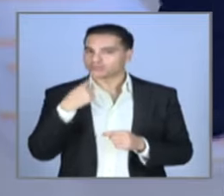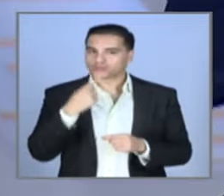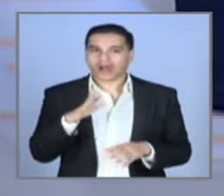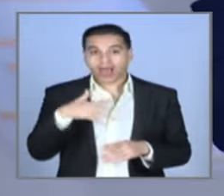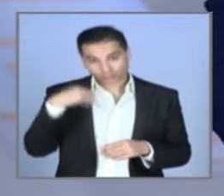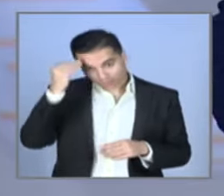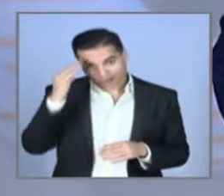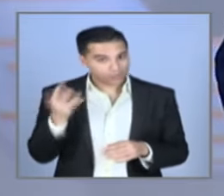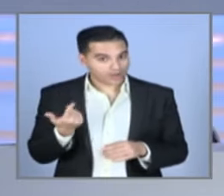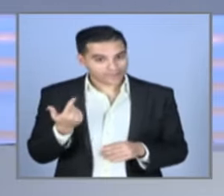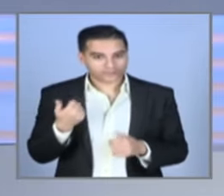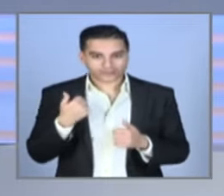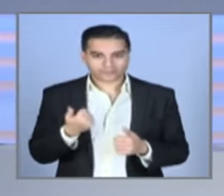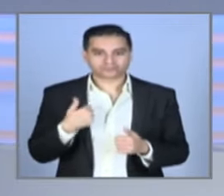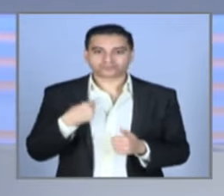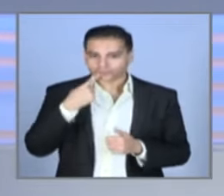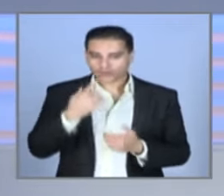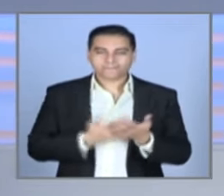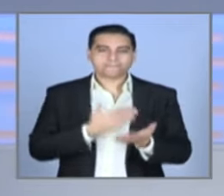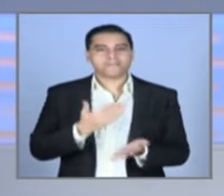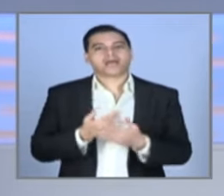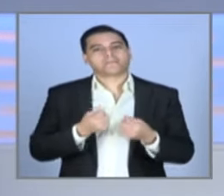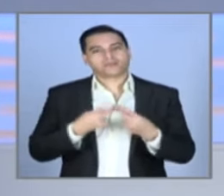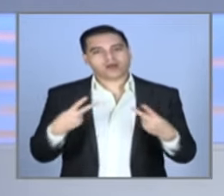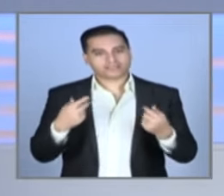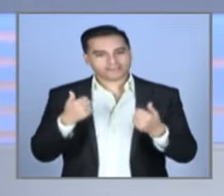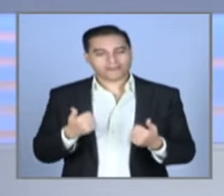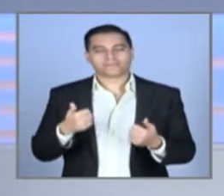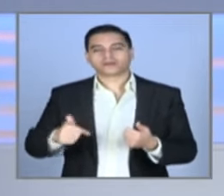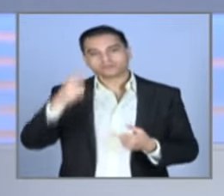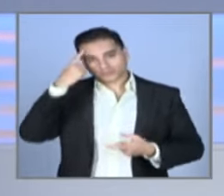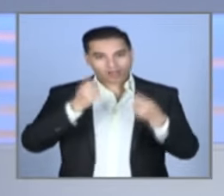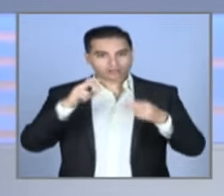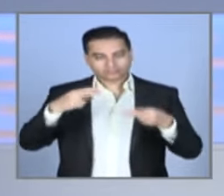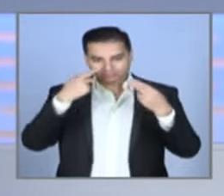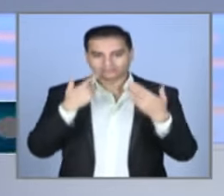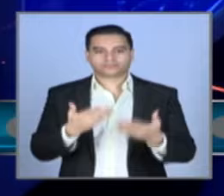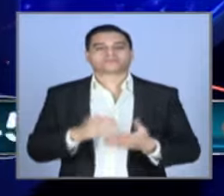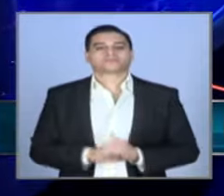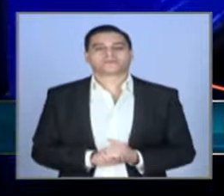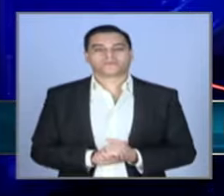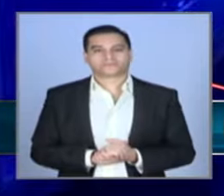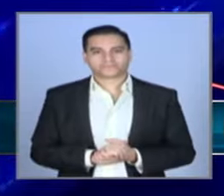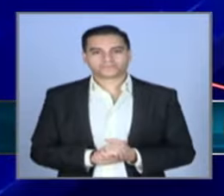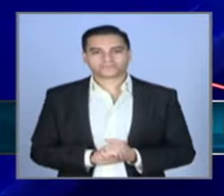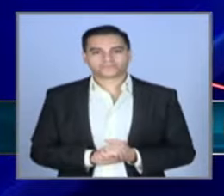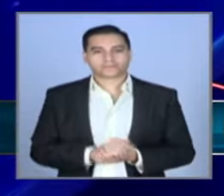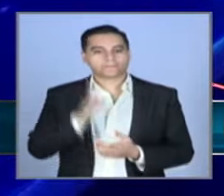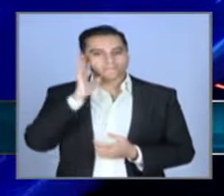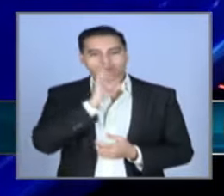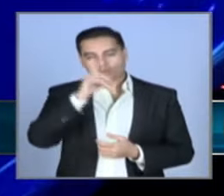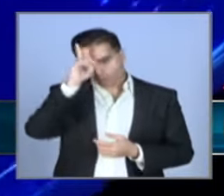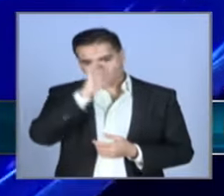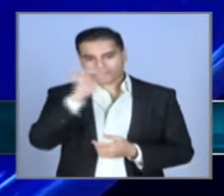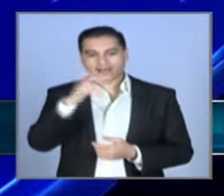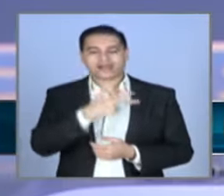لا عادي مش هفهم. تمام، هقول لك بعد ما تخلص. تحت الضغط. كاونتر. عنصر كيميائي